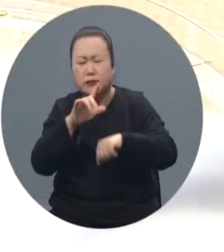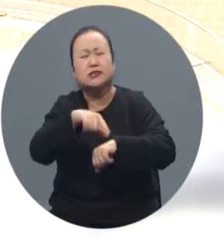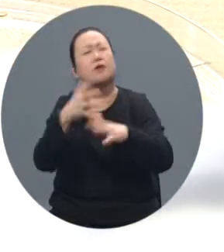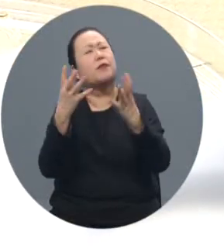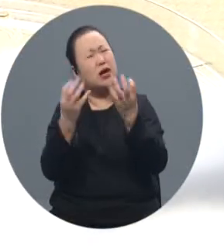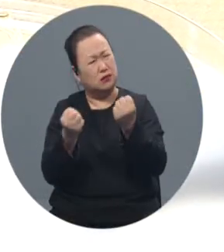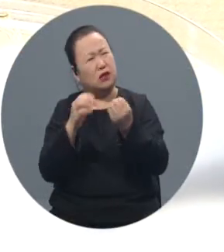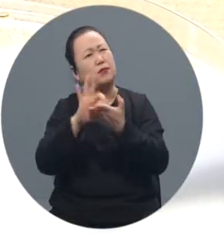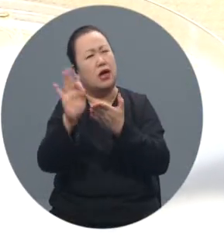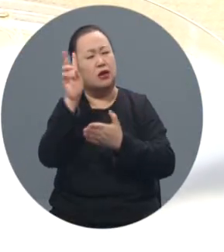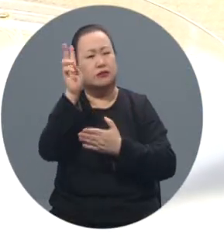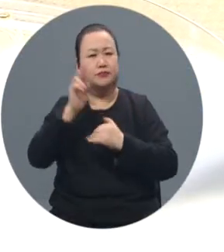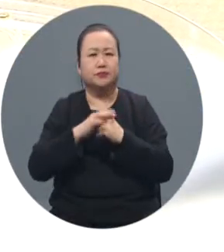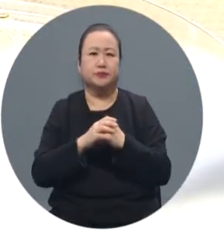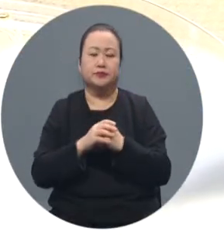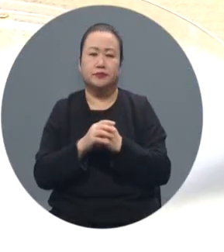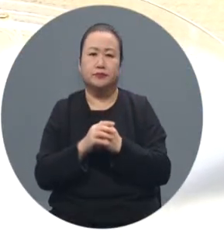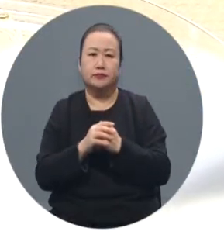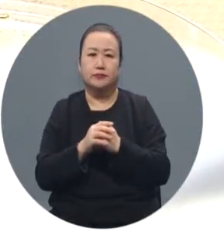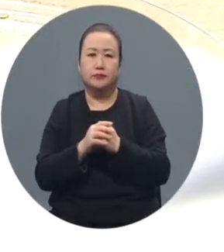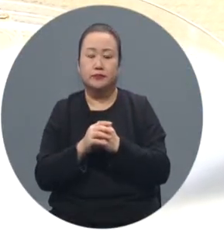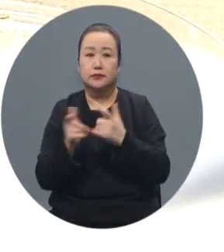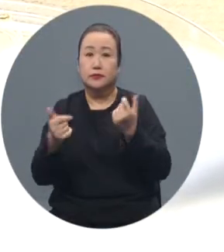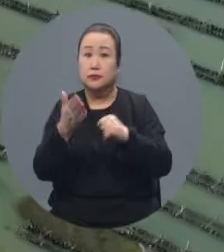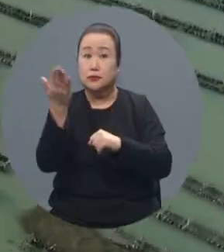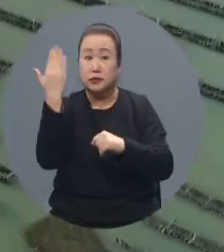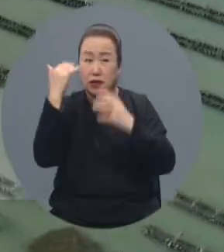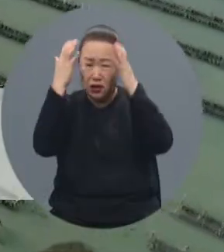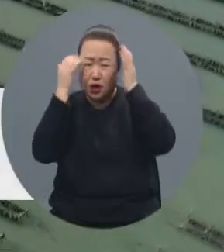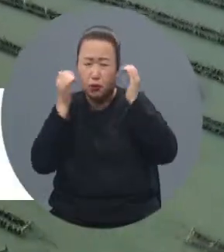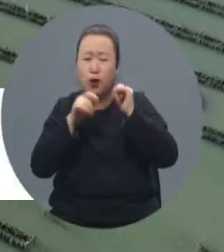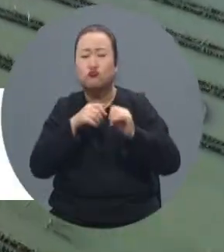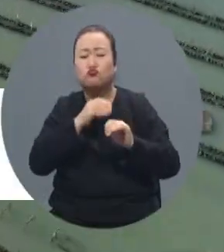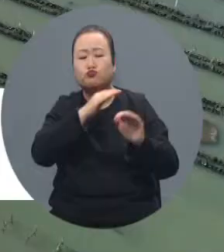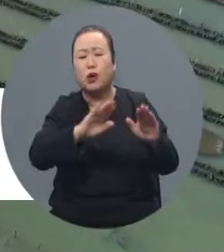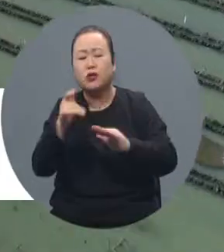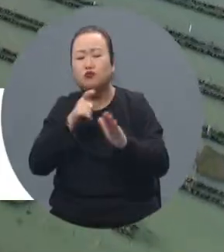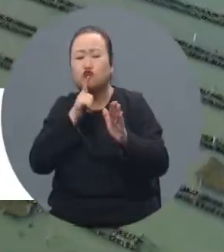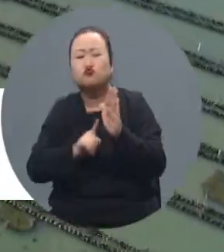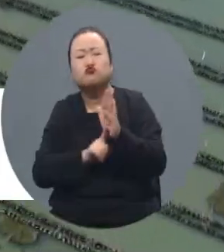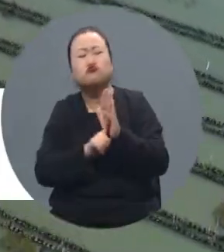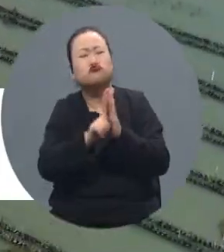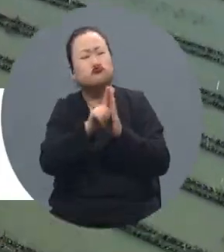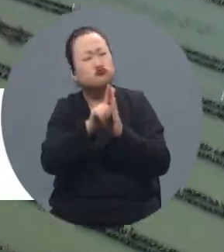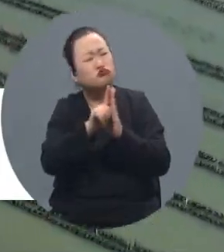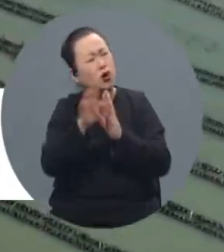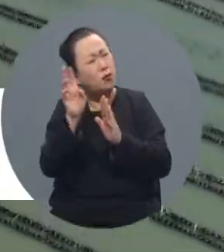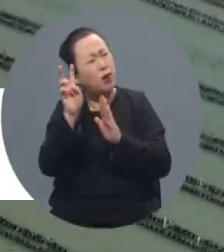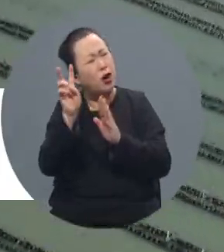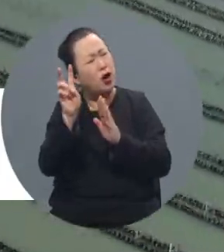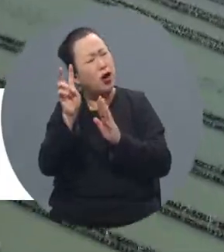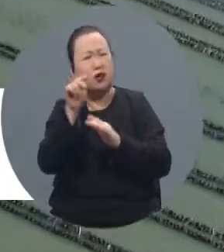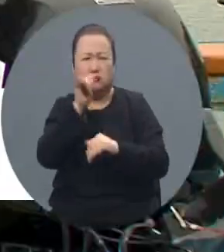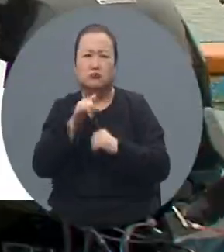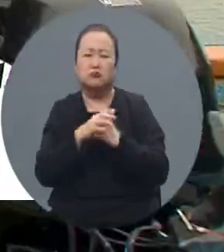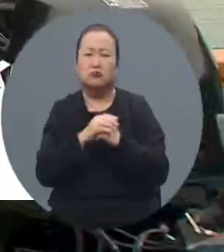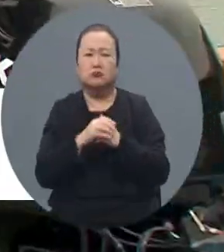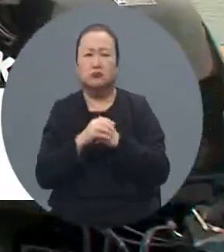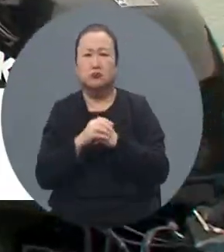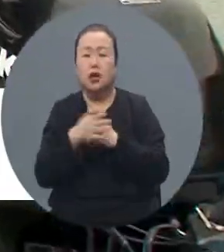시간이 걸릴 것으로 예상됩니다. 일각에선 지난 여름 고수온 현상이 굴 폐사에 영향을 끼쳤다는 추측도